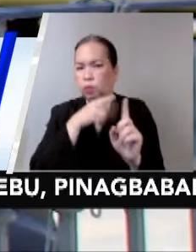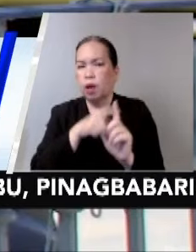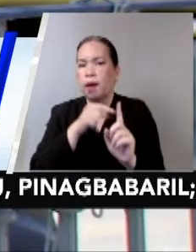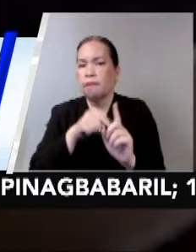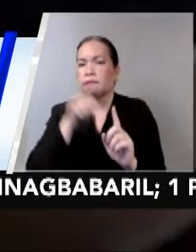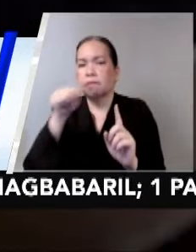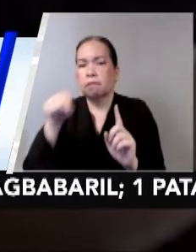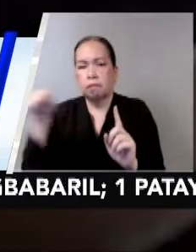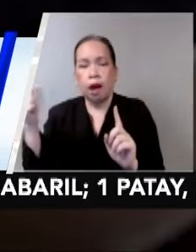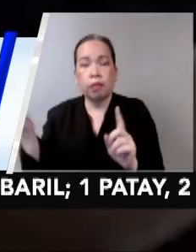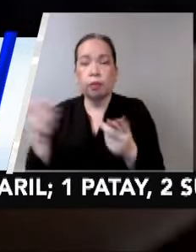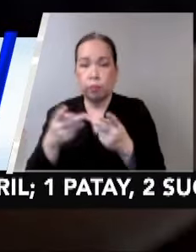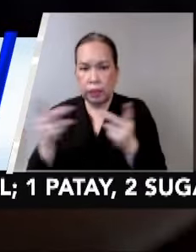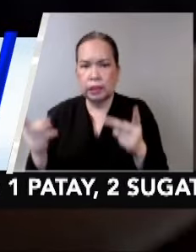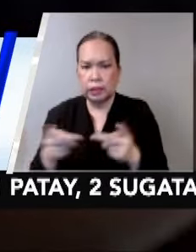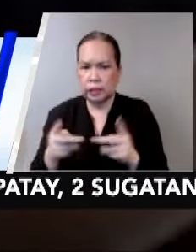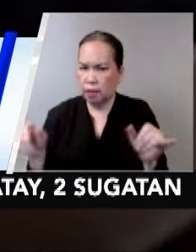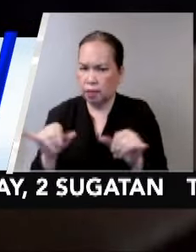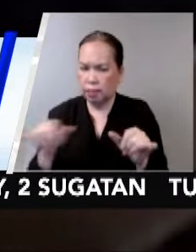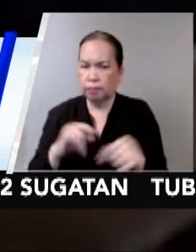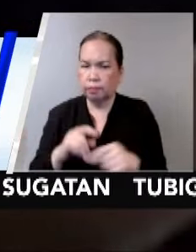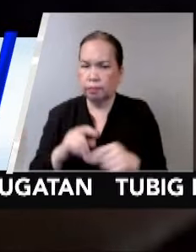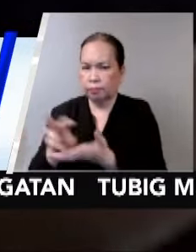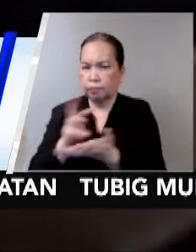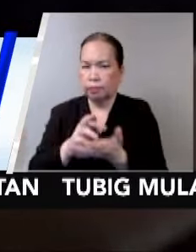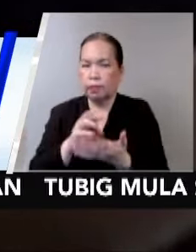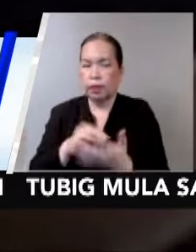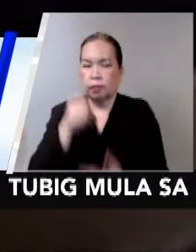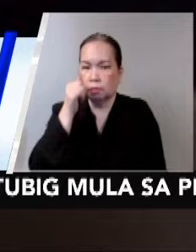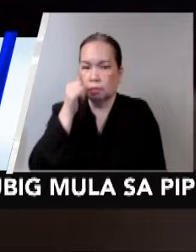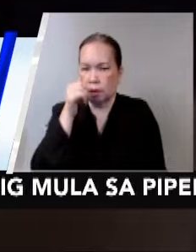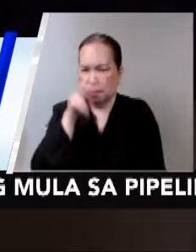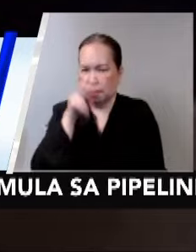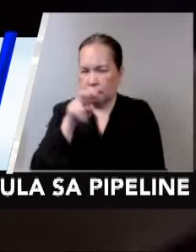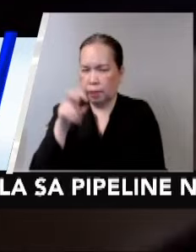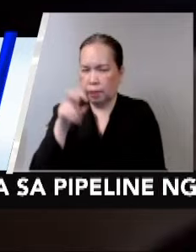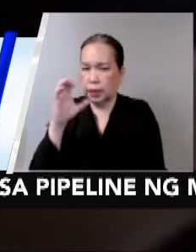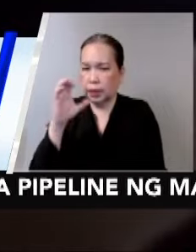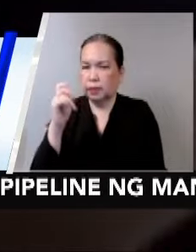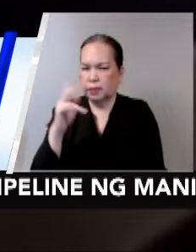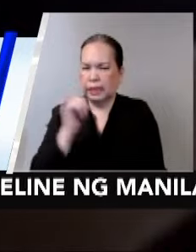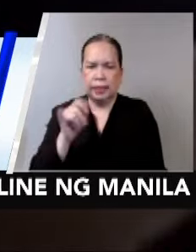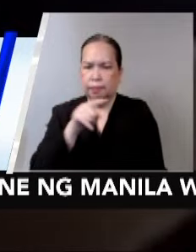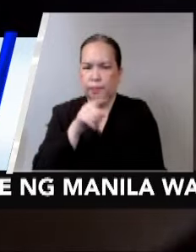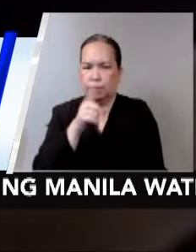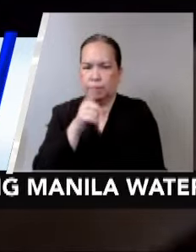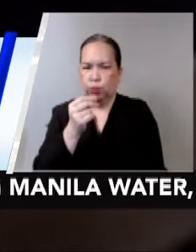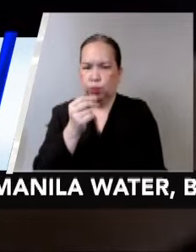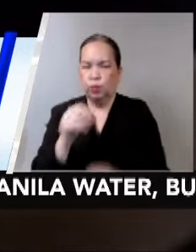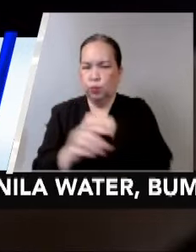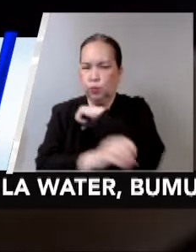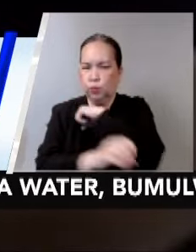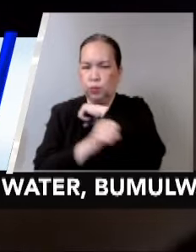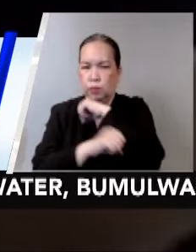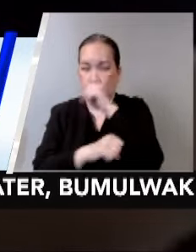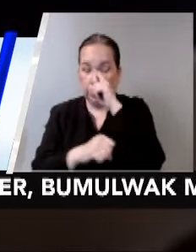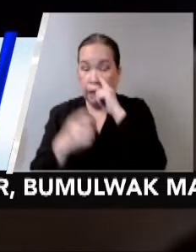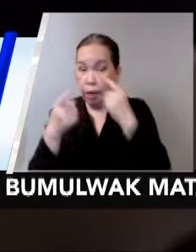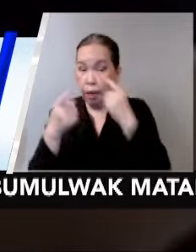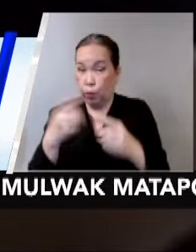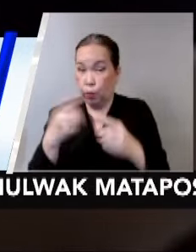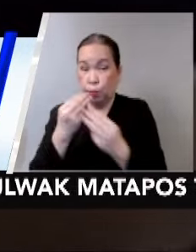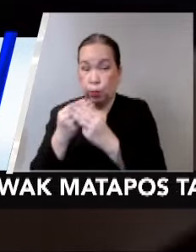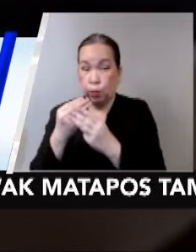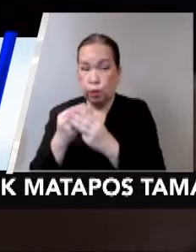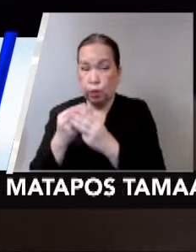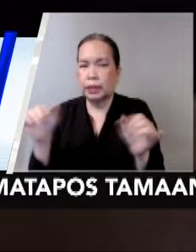lugar. May iba pang kuha ng CCTV video sa iba pang pananalisi ng suspect. Bukod sa Muntinlupa, may parehong modus sa